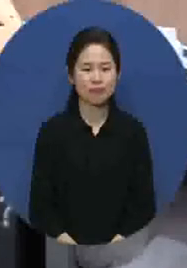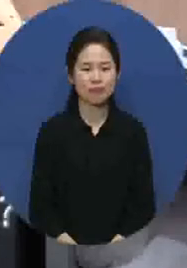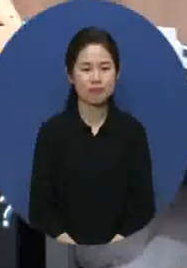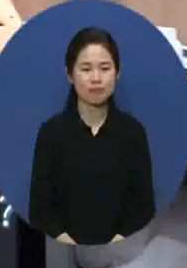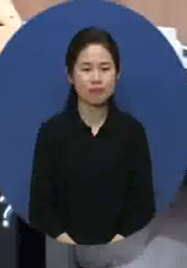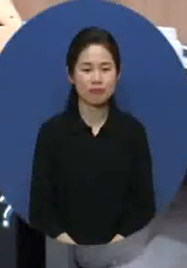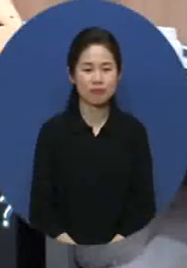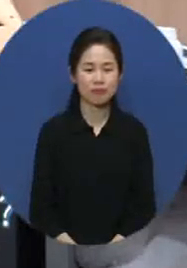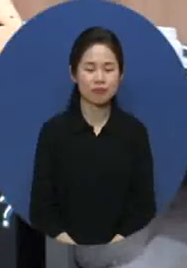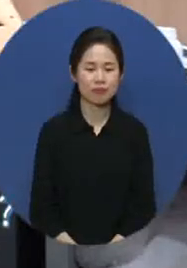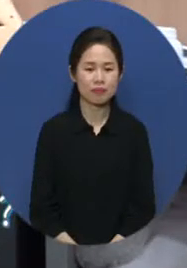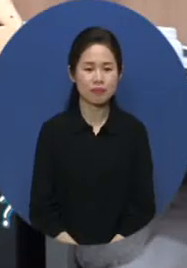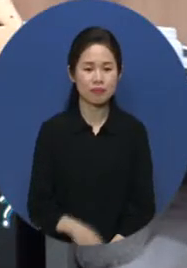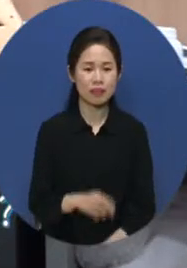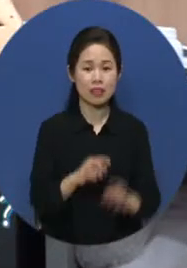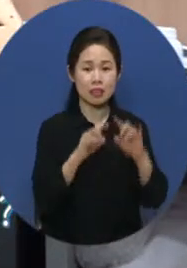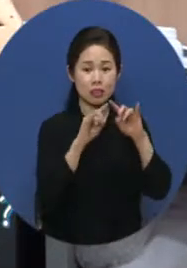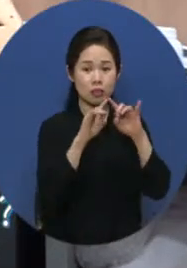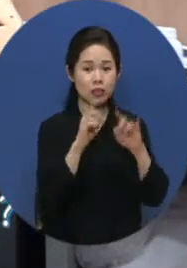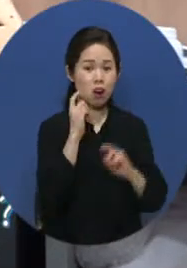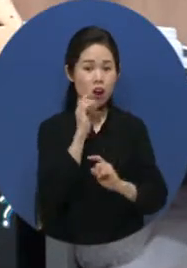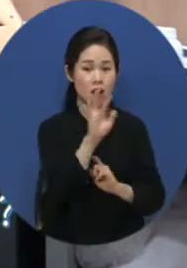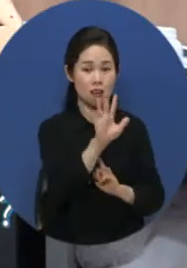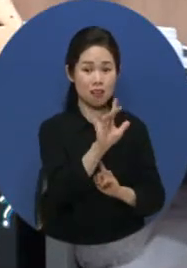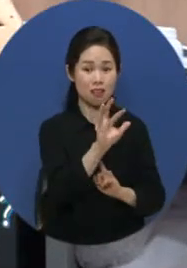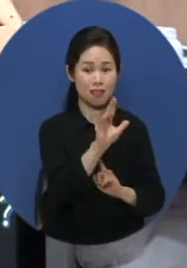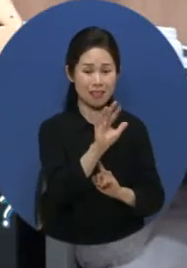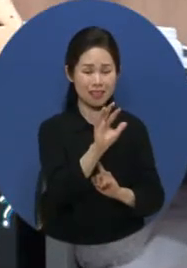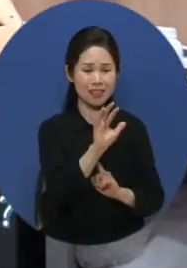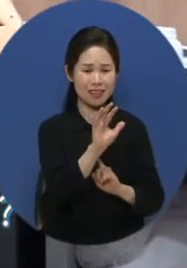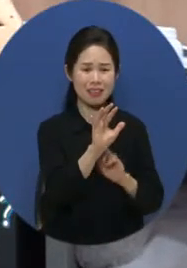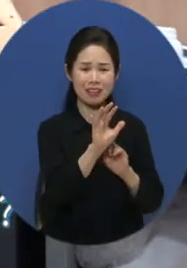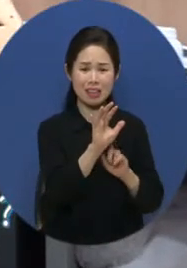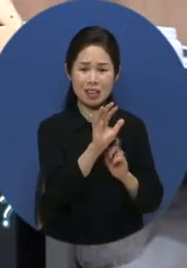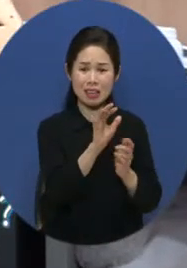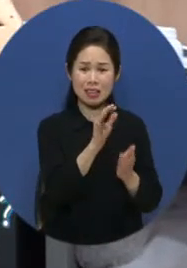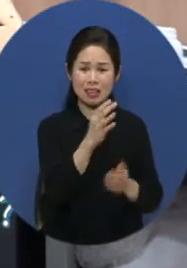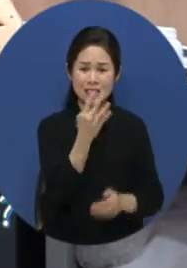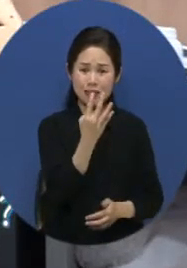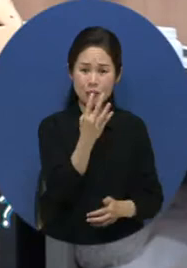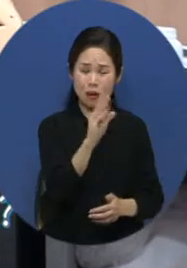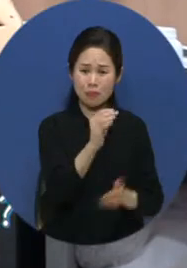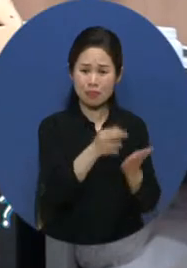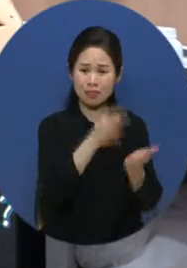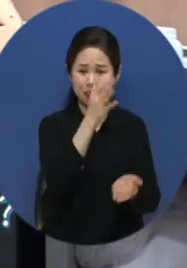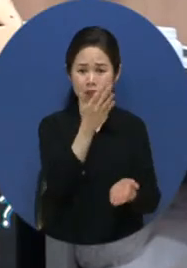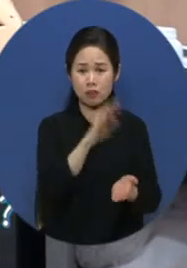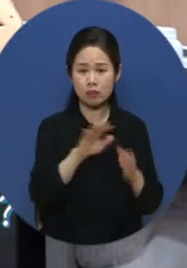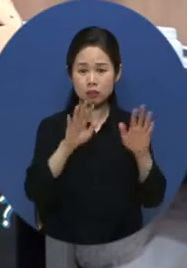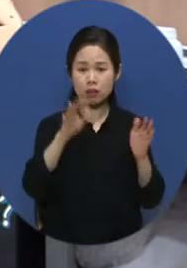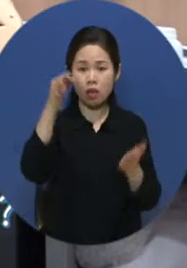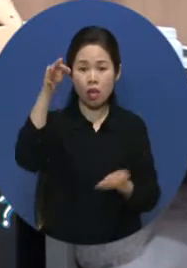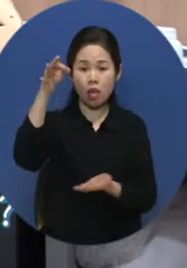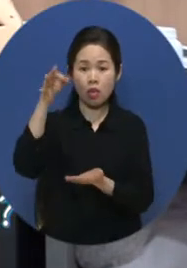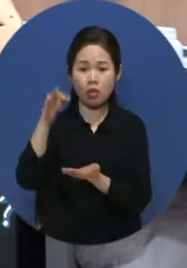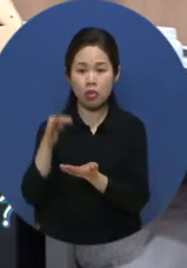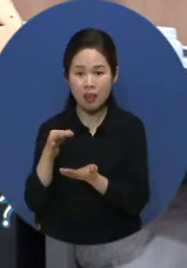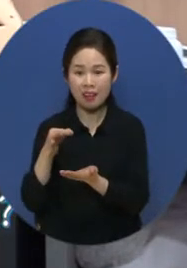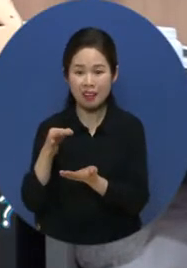수천만 원에 이르는 전자의수를 이제 스마트폰 하나의 가격으로 이제 줄이셨잖아요. 그 줄일 수 있었던